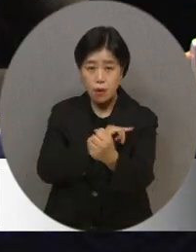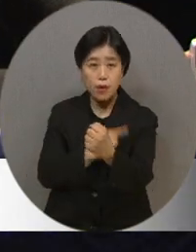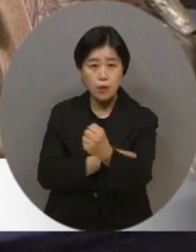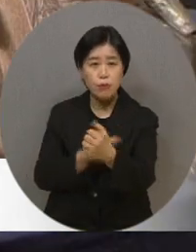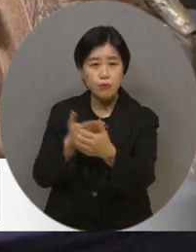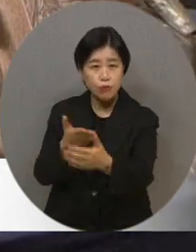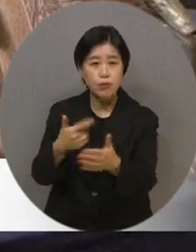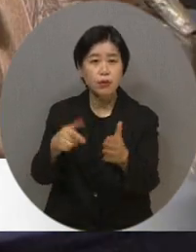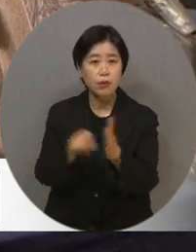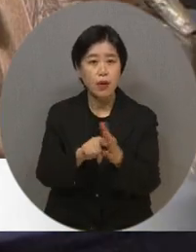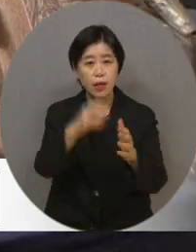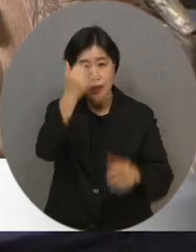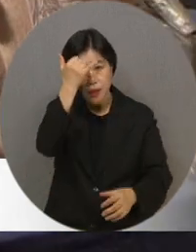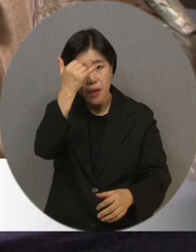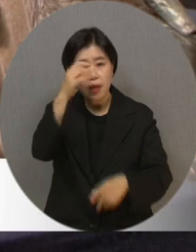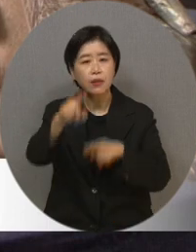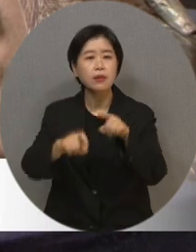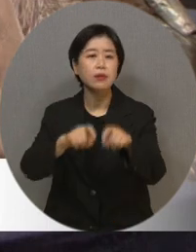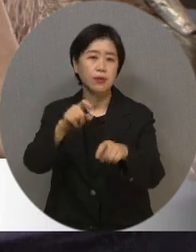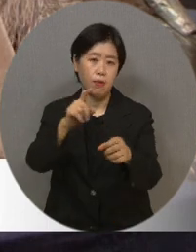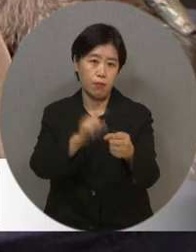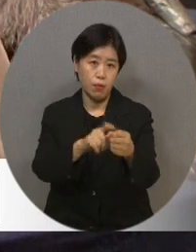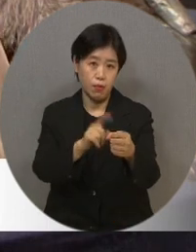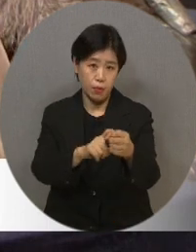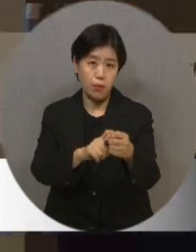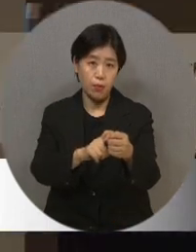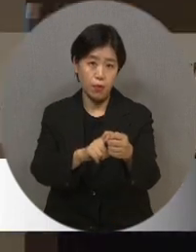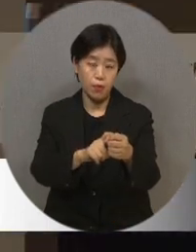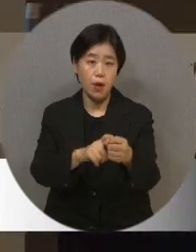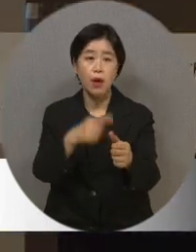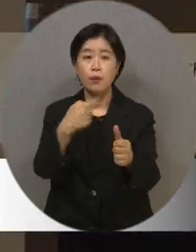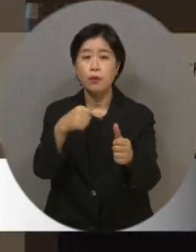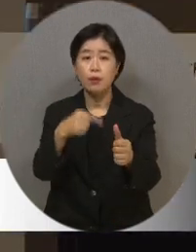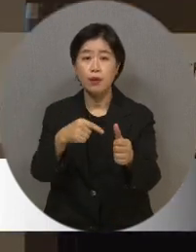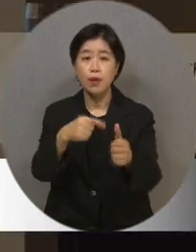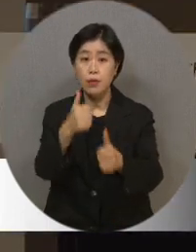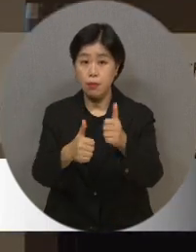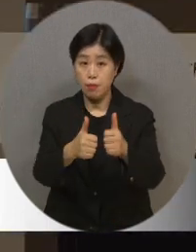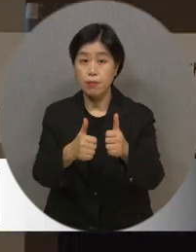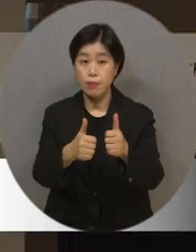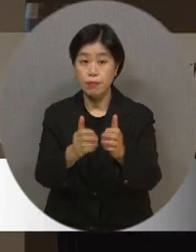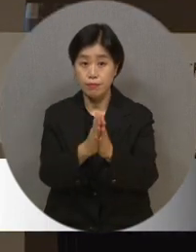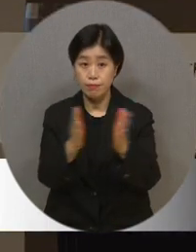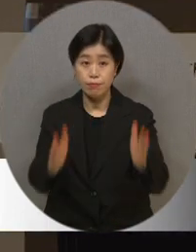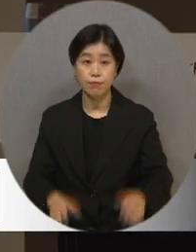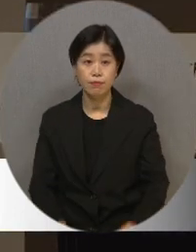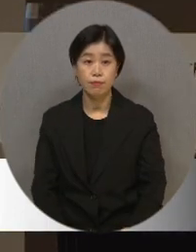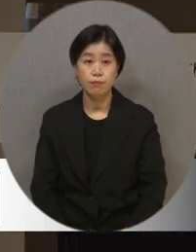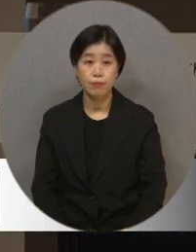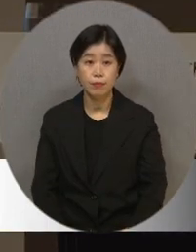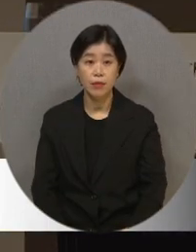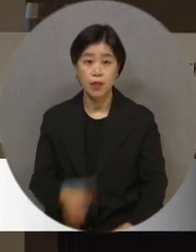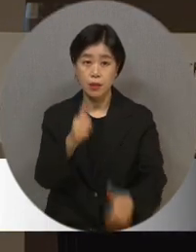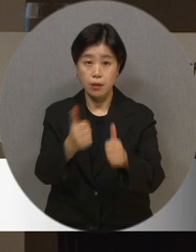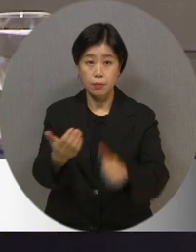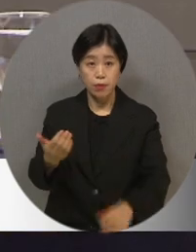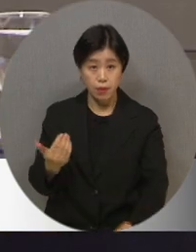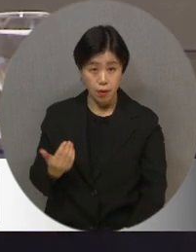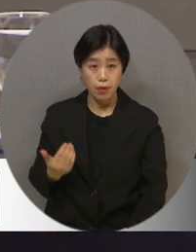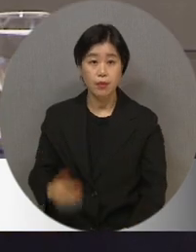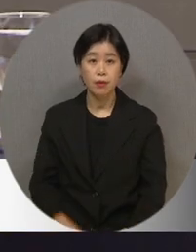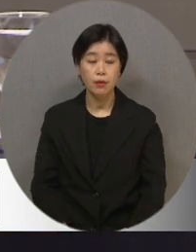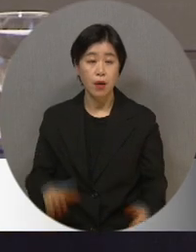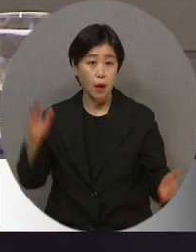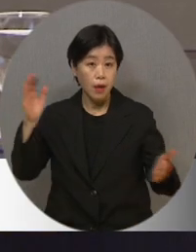충유의 사상 실천을 목표로 두고 충유의 교육사 시험을 응시했습니다. 시험 전 수강생들이